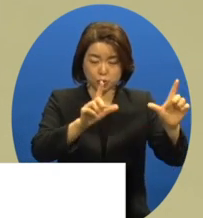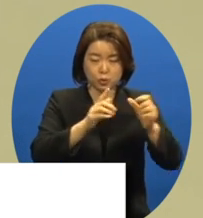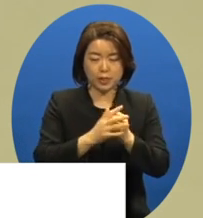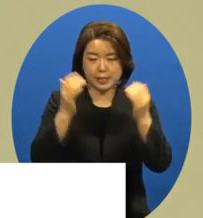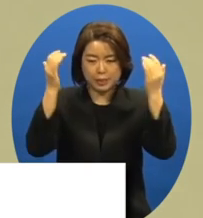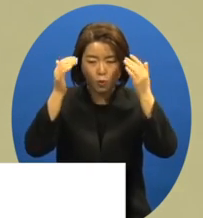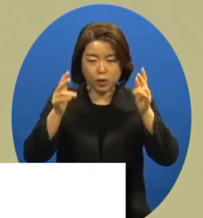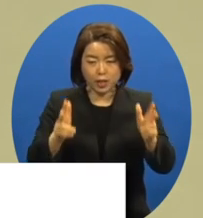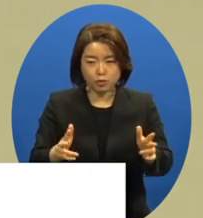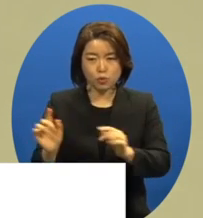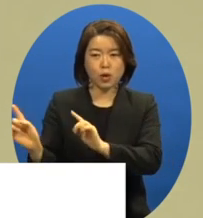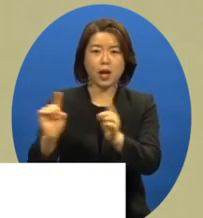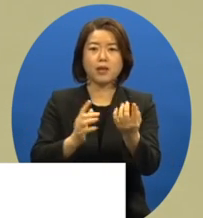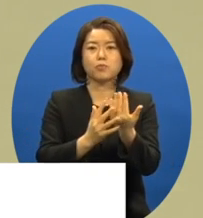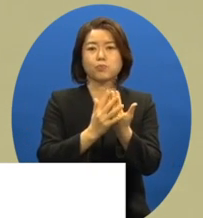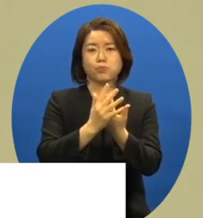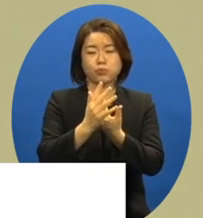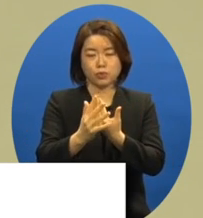부활절 예배를